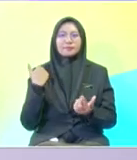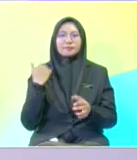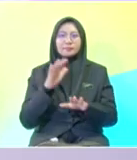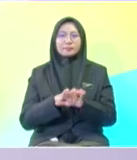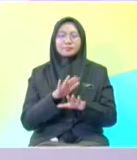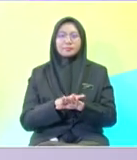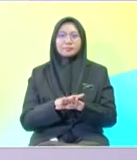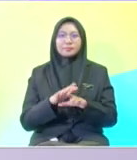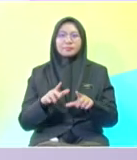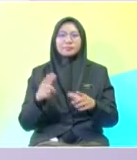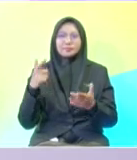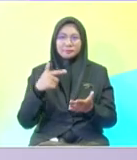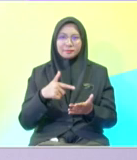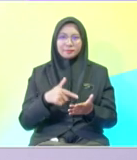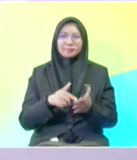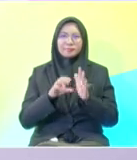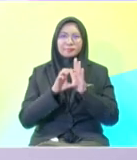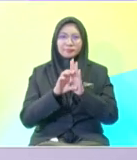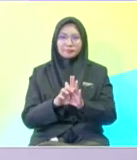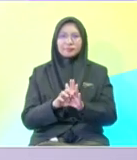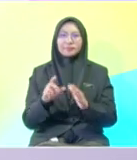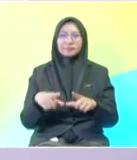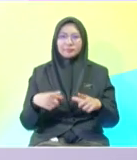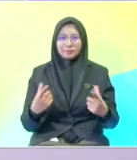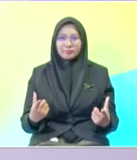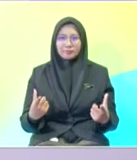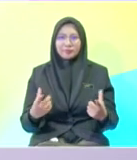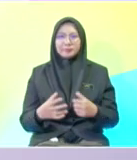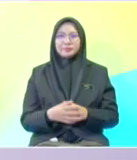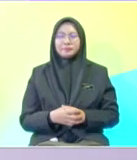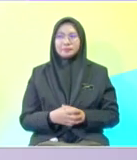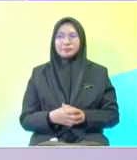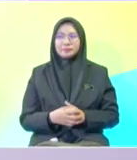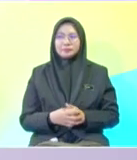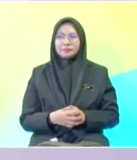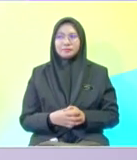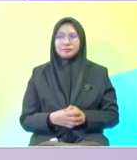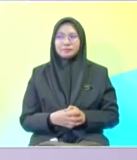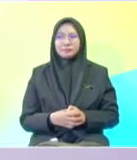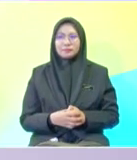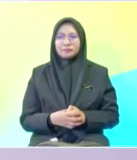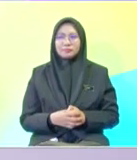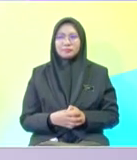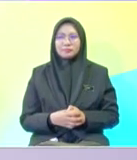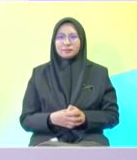hukum ikhfa Hakiki idgham Al ghunnah dan idgham bilagunnah yang telah kita pelajari